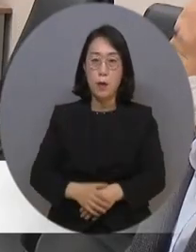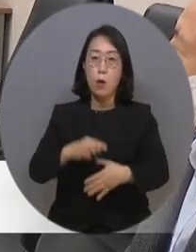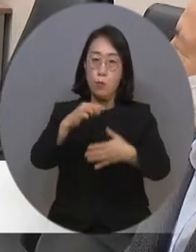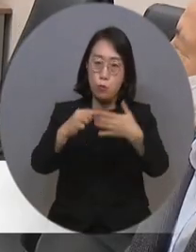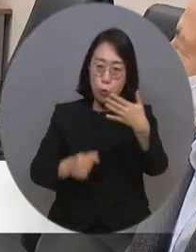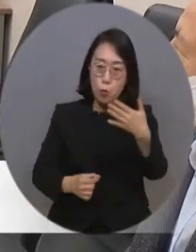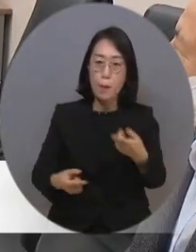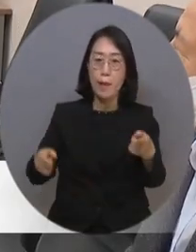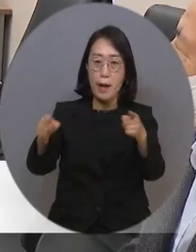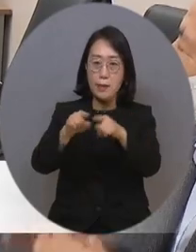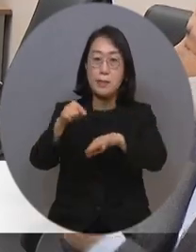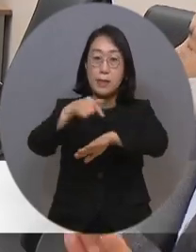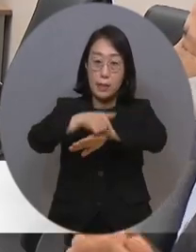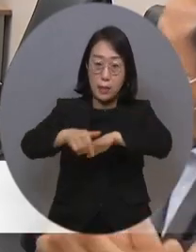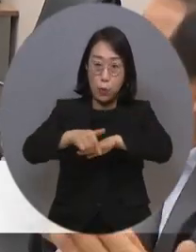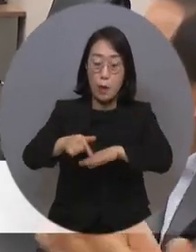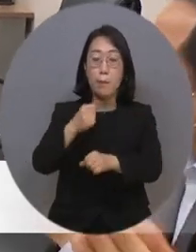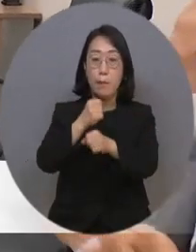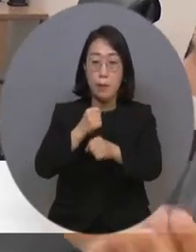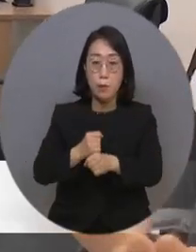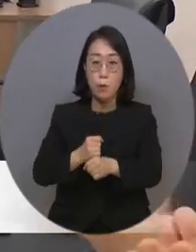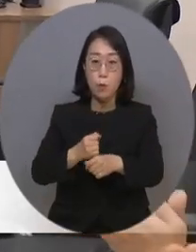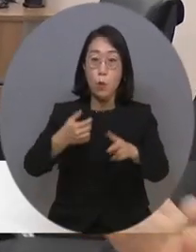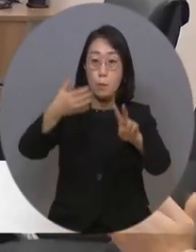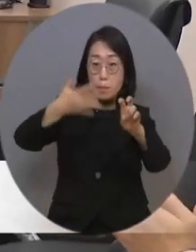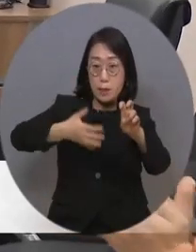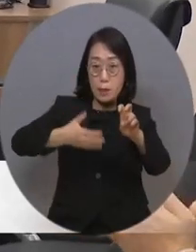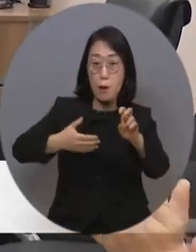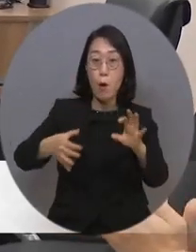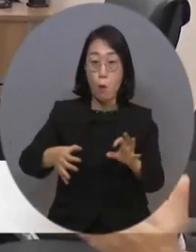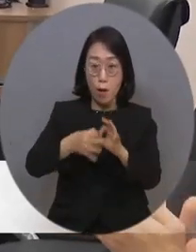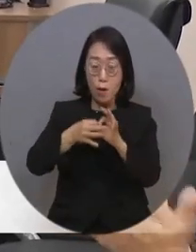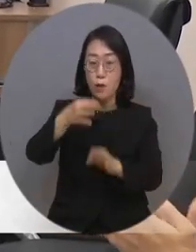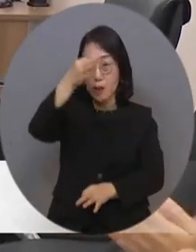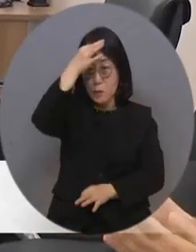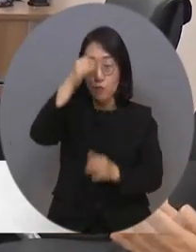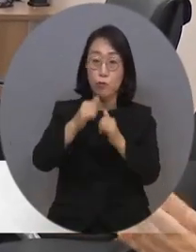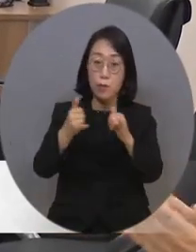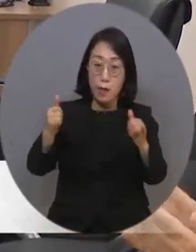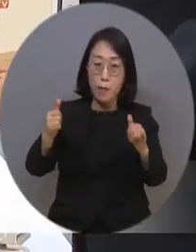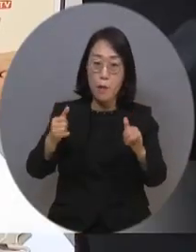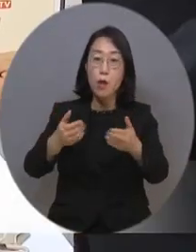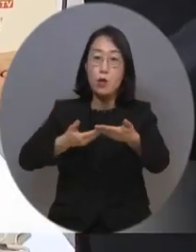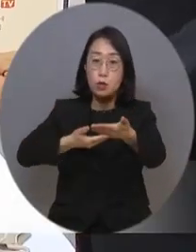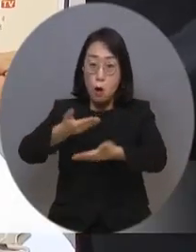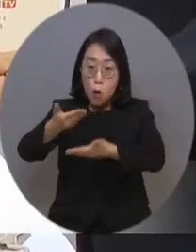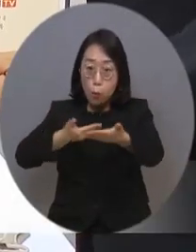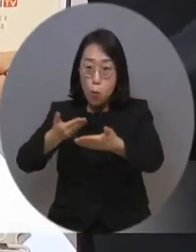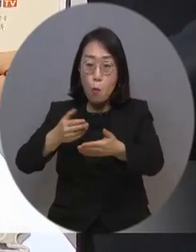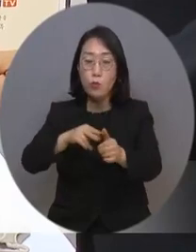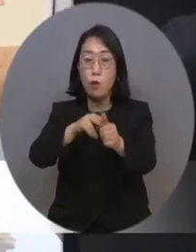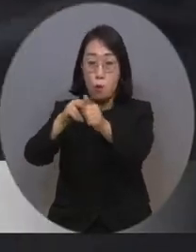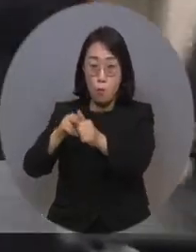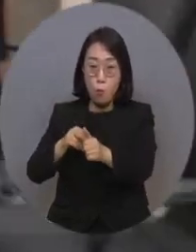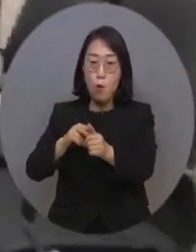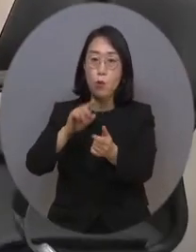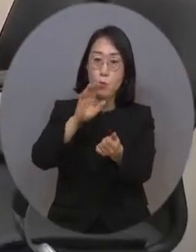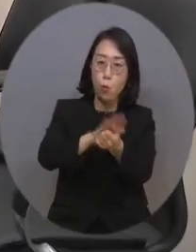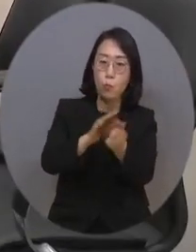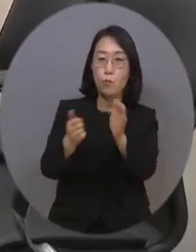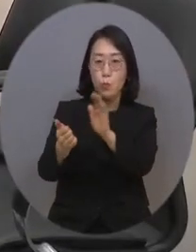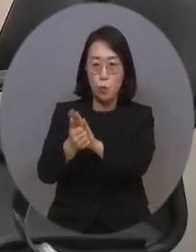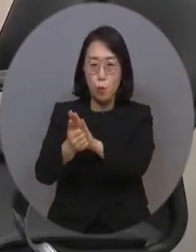프로그램 공동기획과 제작 미디어 관련 인력과 기술 및 시설 정보 교류 등에 대한 내용의 상호